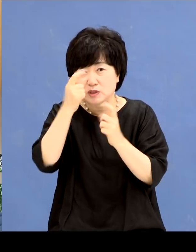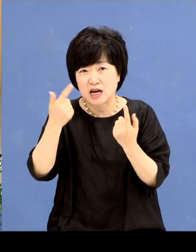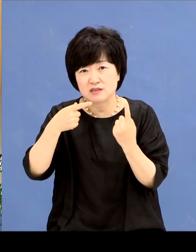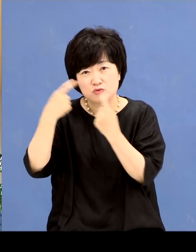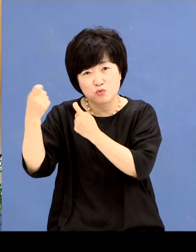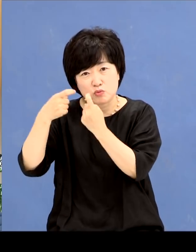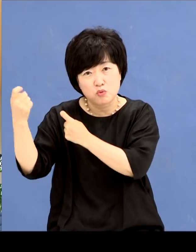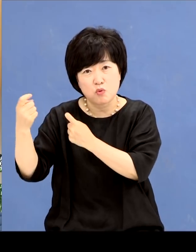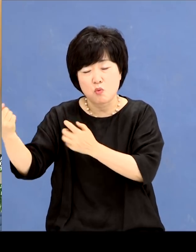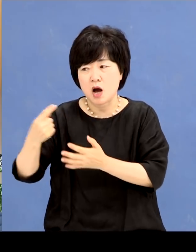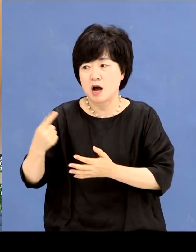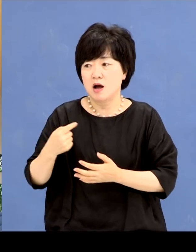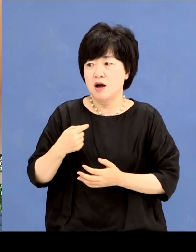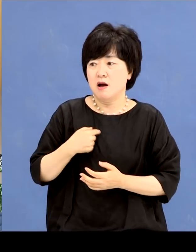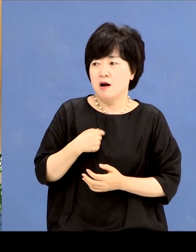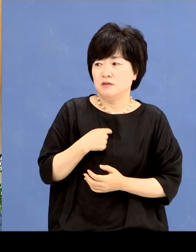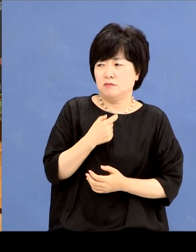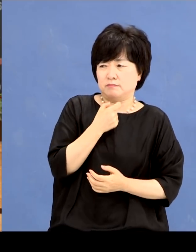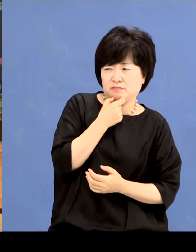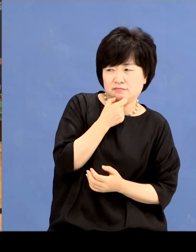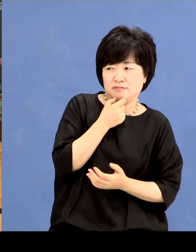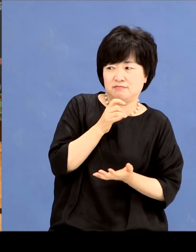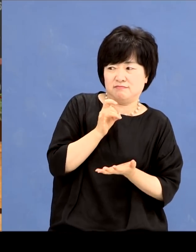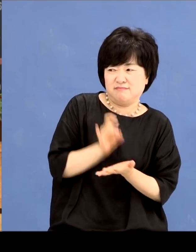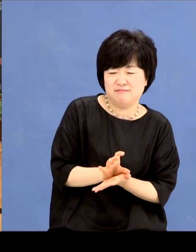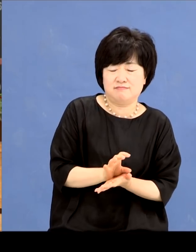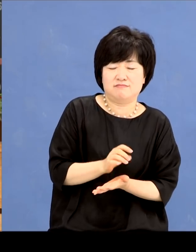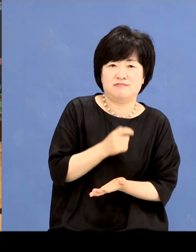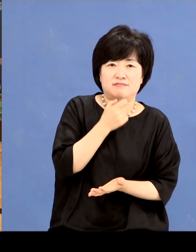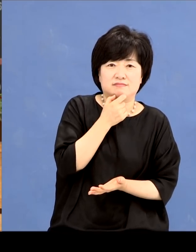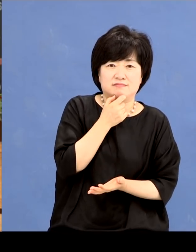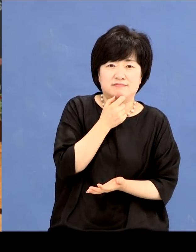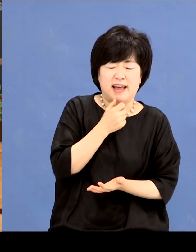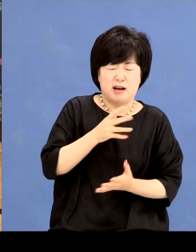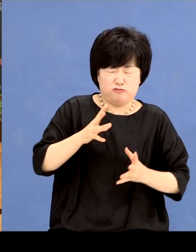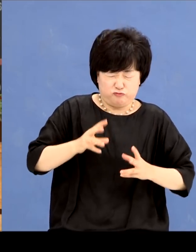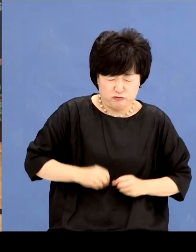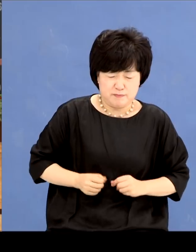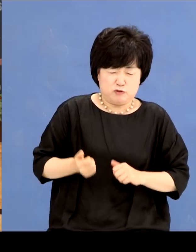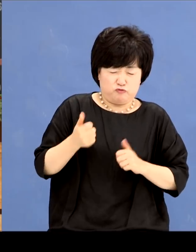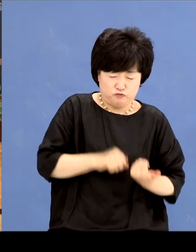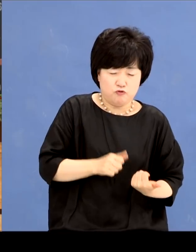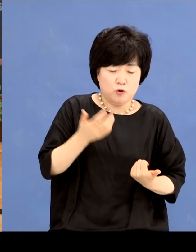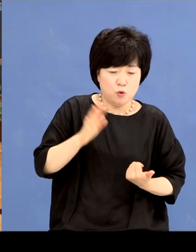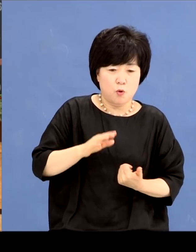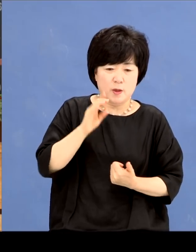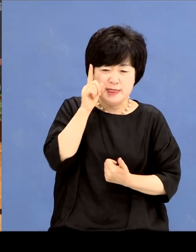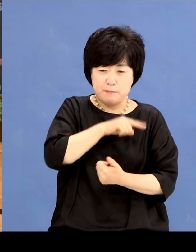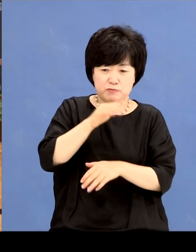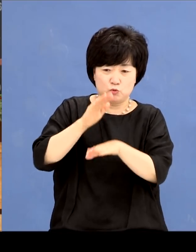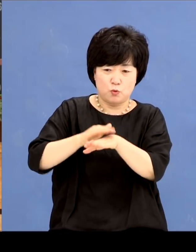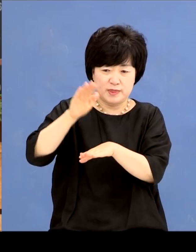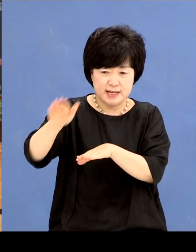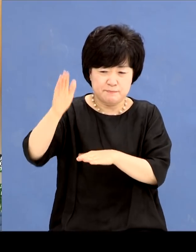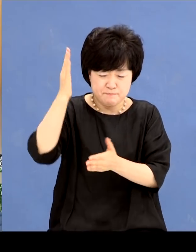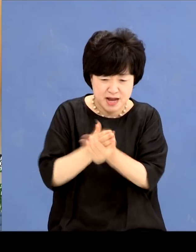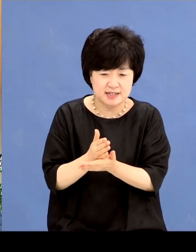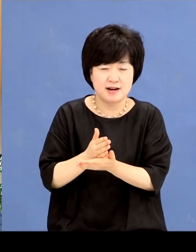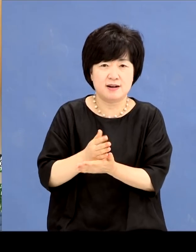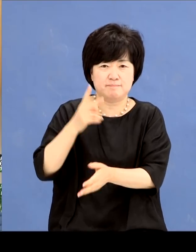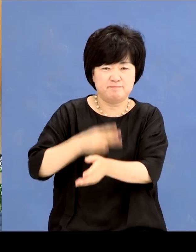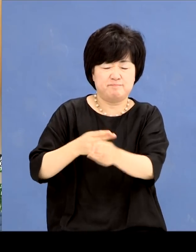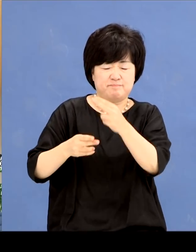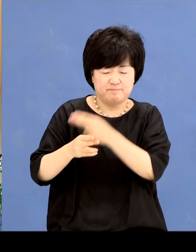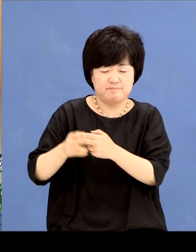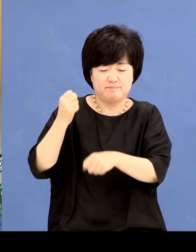무서웠어요. 네. 차라리 굶어 죽고 말지. 네. 네, 굶어 죽고 말지 내가 절대 그런 것은 하지 말아야겠다라는 네.